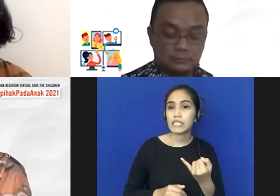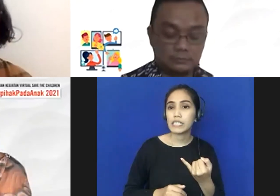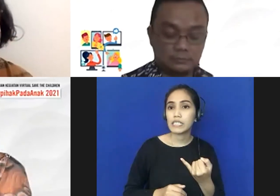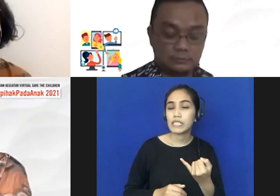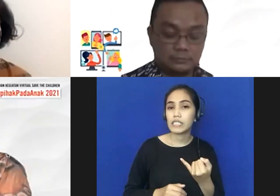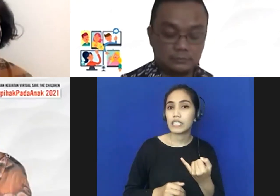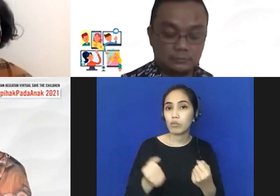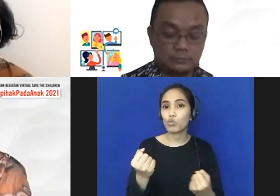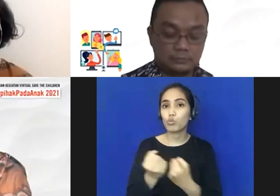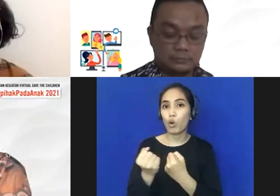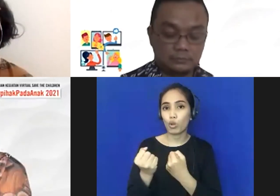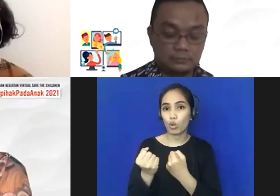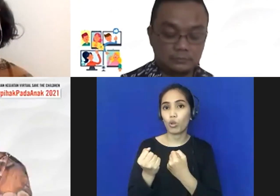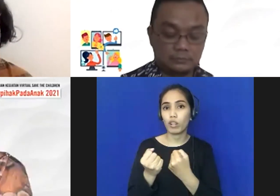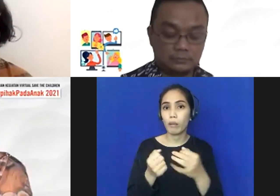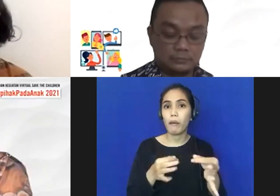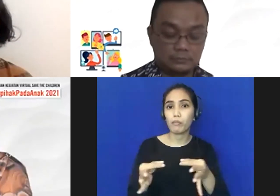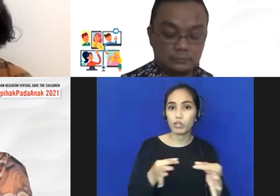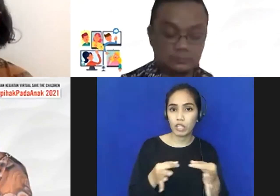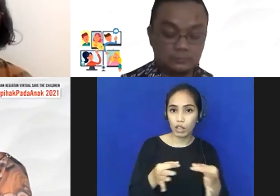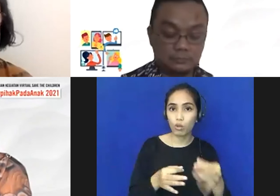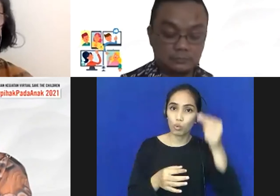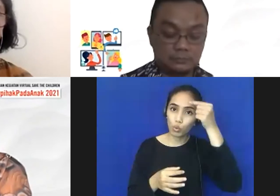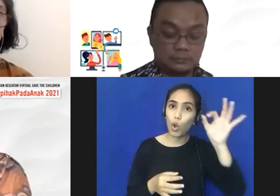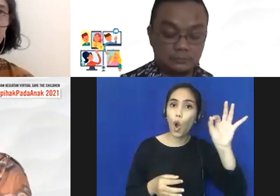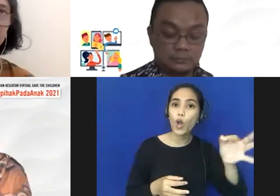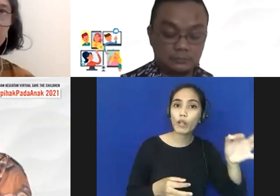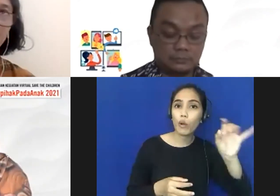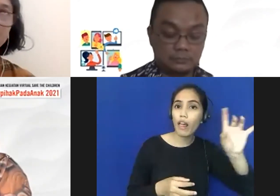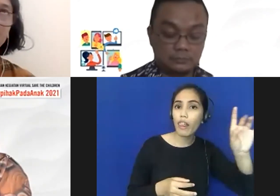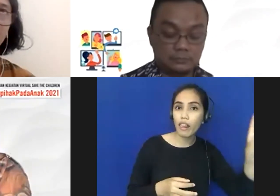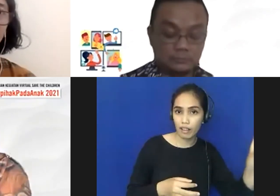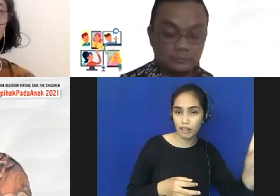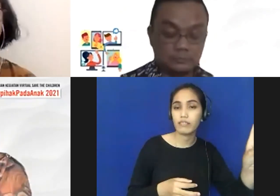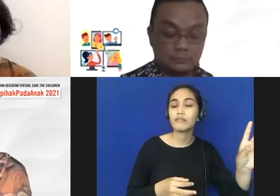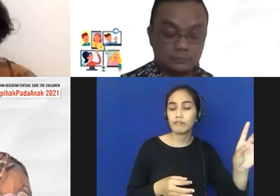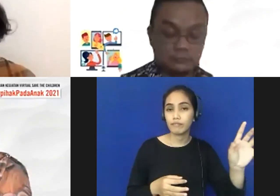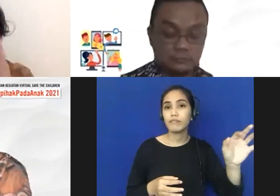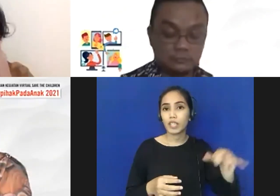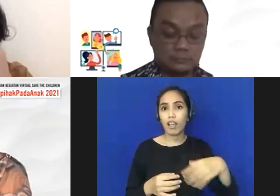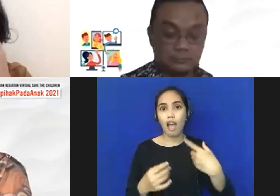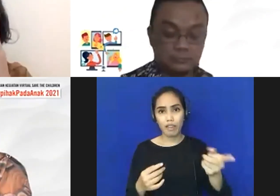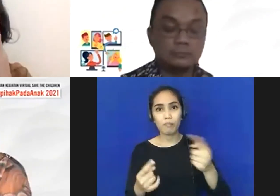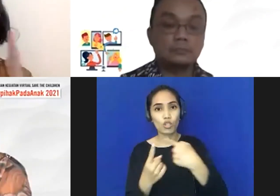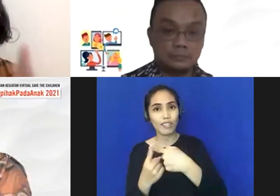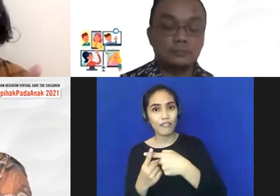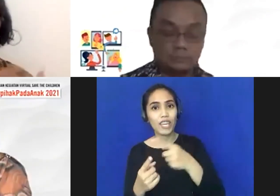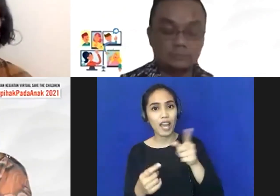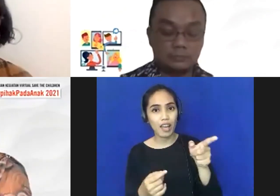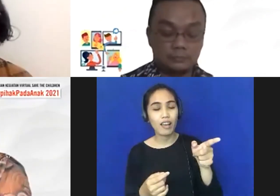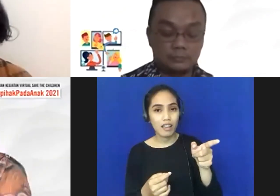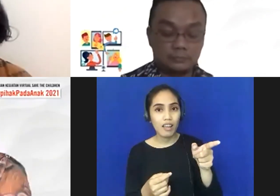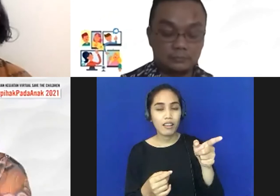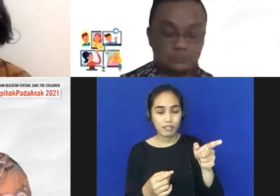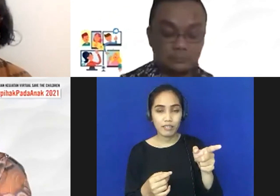support, peer fasilitator untuk orang tua yang lain gitu. Karena memang kita lihat itu ada positifnya ya Mas Bram ya, karena sebagai orang tua kita tahu gitu